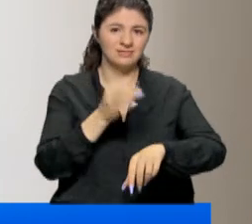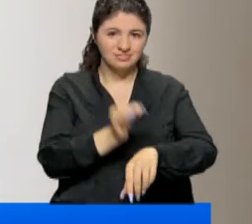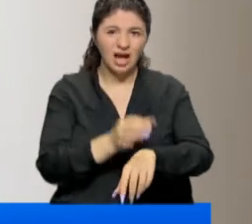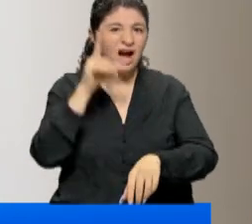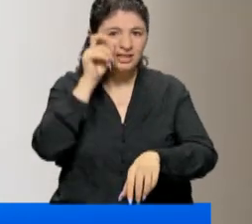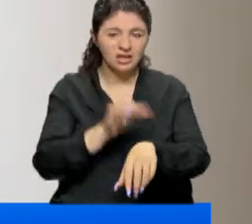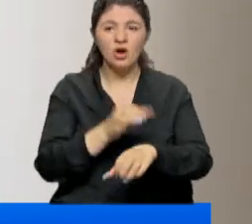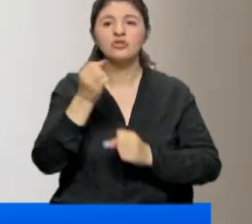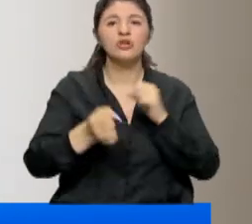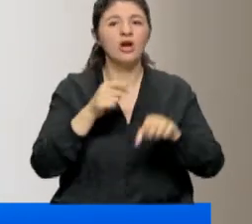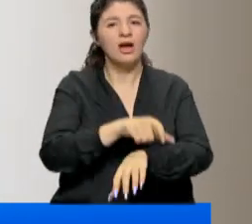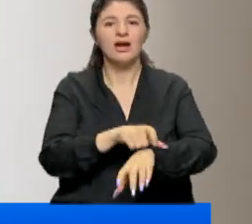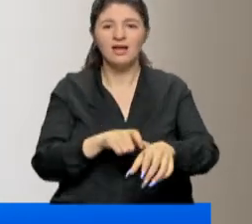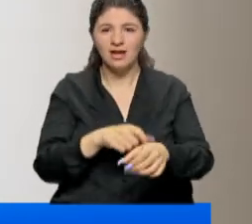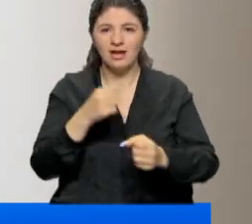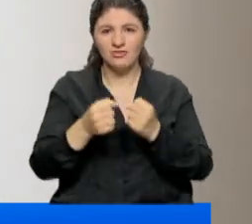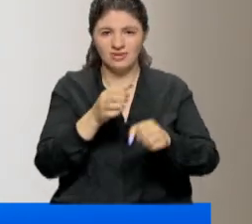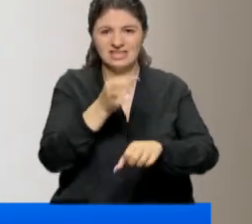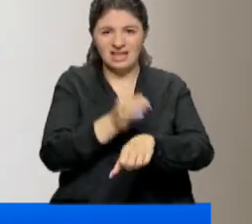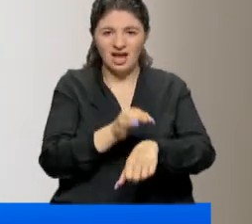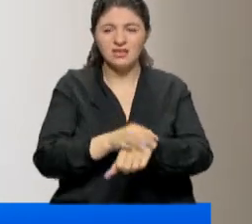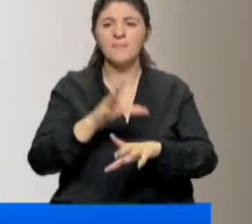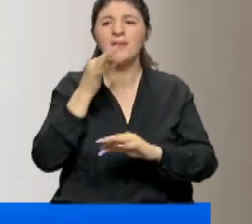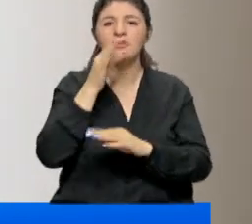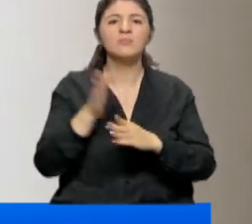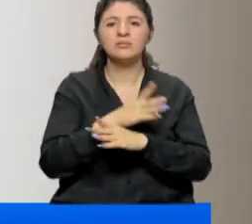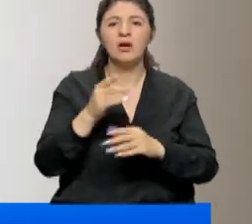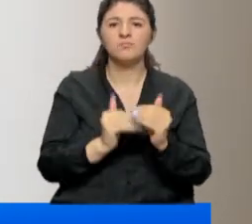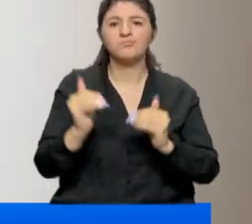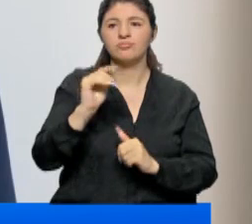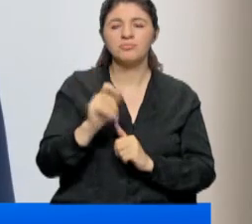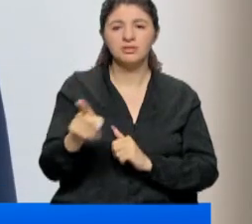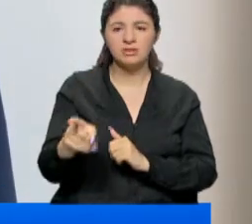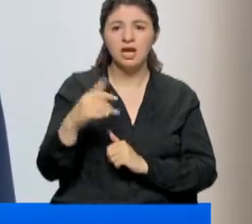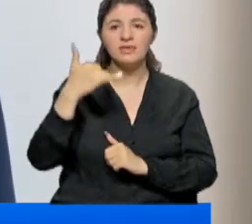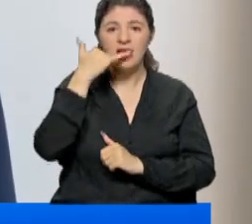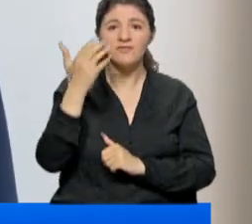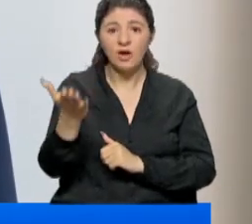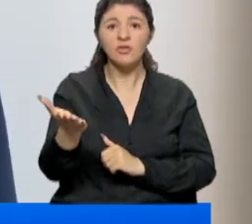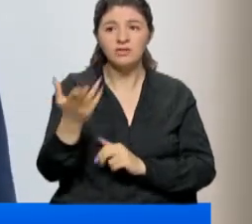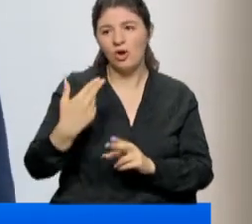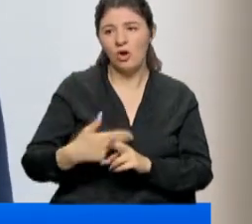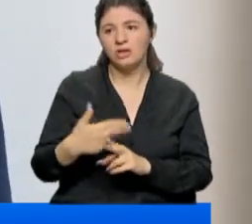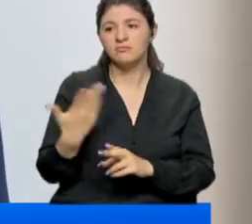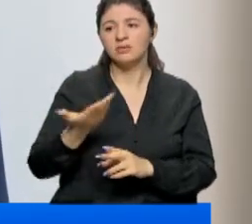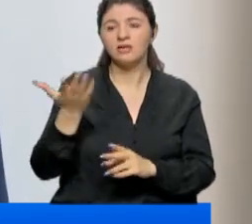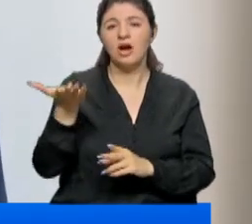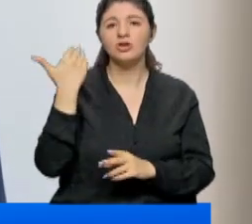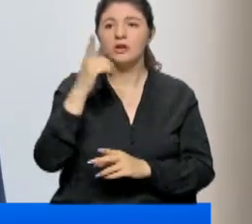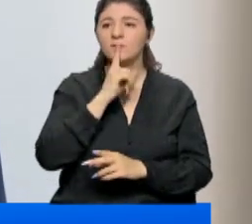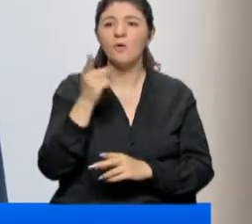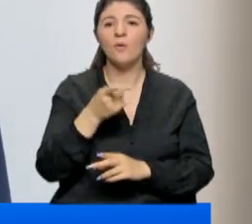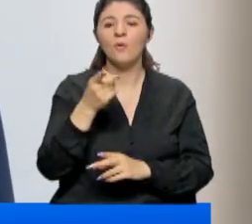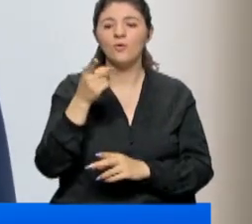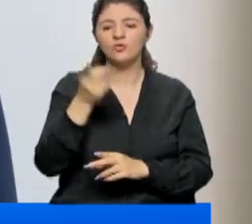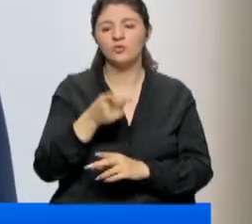radyolu Koşu bantlarında ve benzeri diğer bazı ürünlerde artırabilir cep telefonlarında Örneğin daha önceden gibi